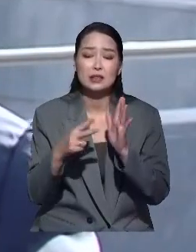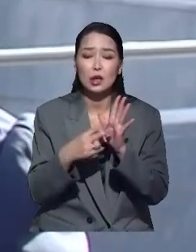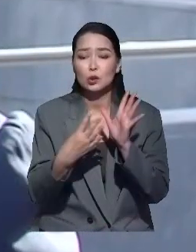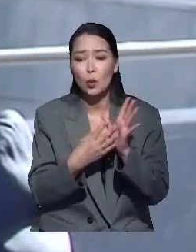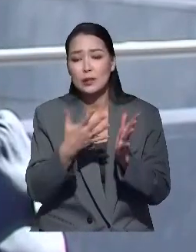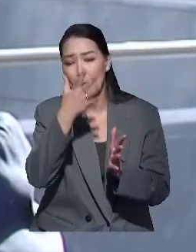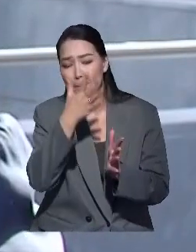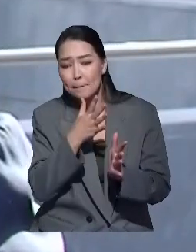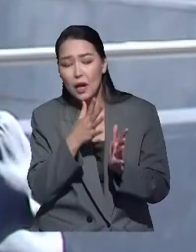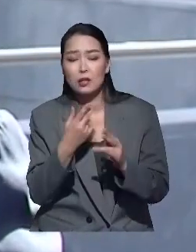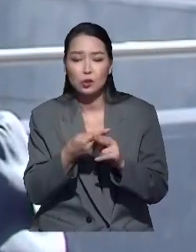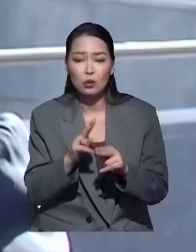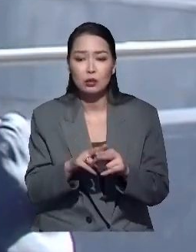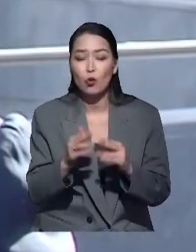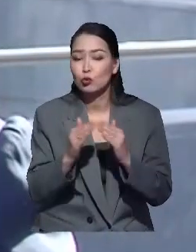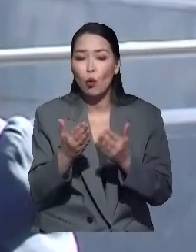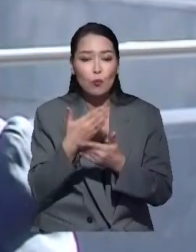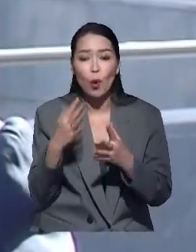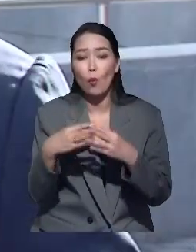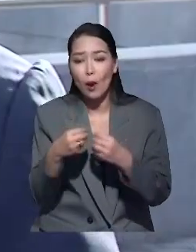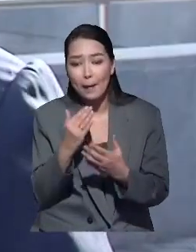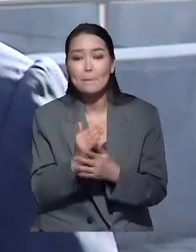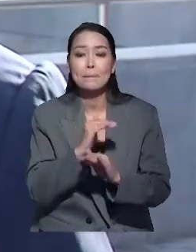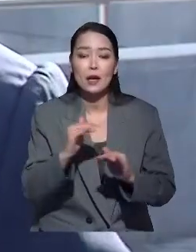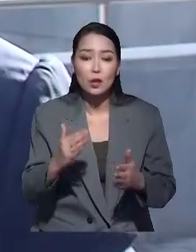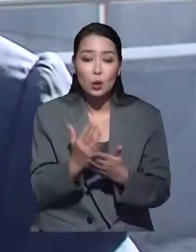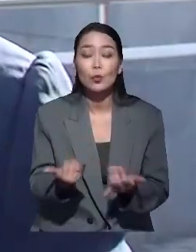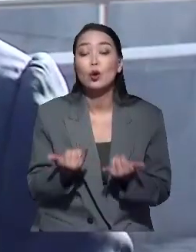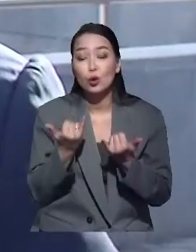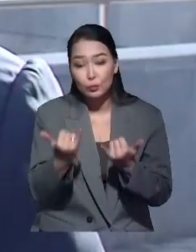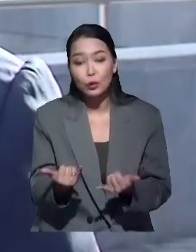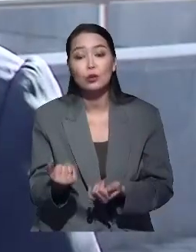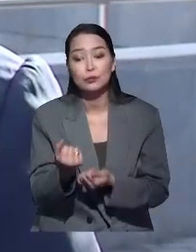үйлерінде болмайды. Кейбіреуінің отбасылары бар, бірінші балалары бар. Құрметтеп, қошеметтеуіміз керек.